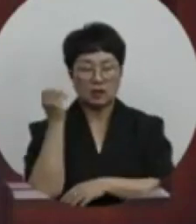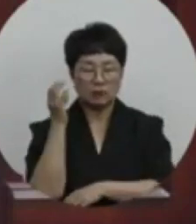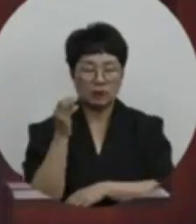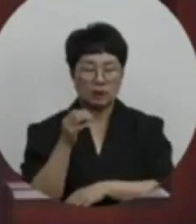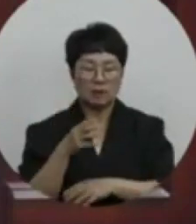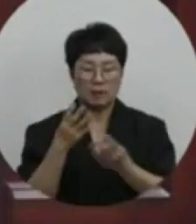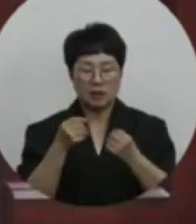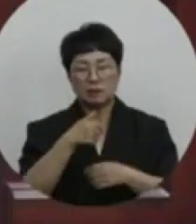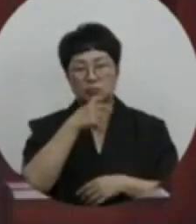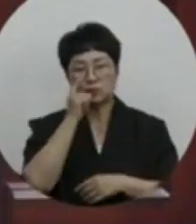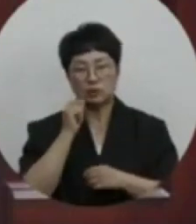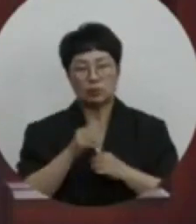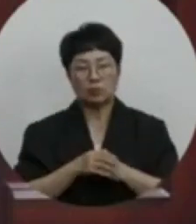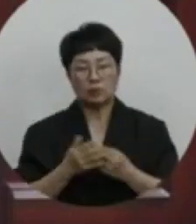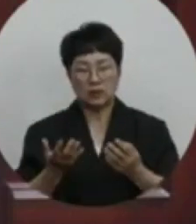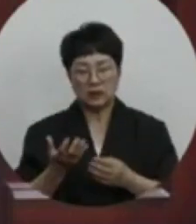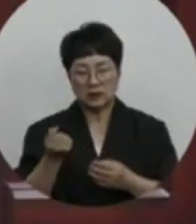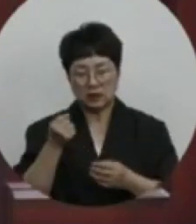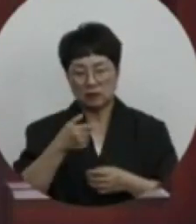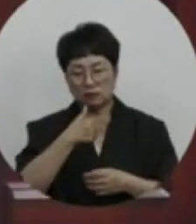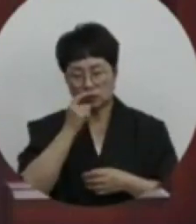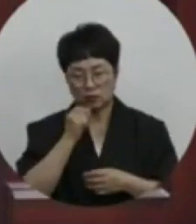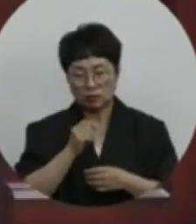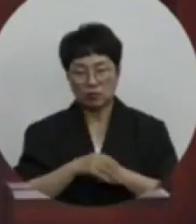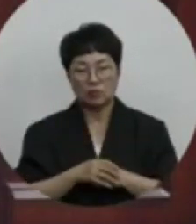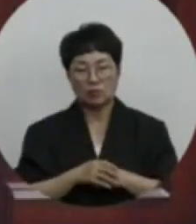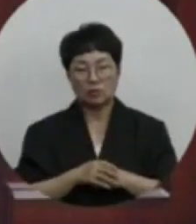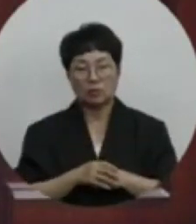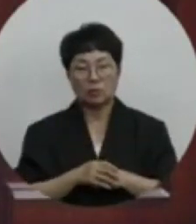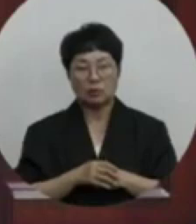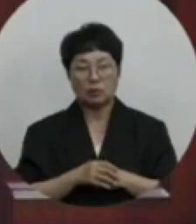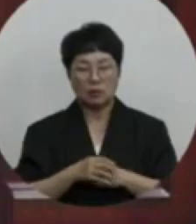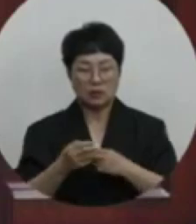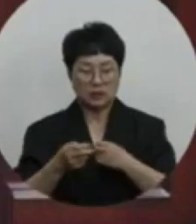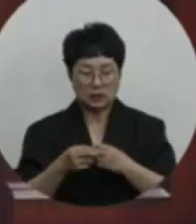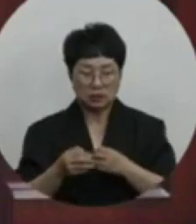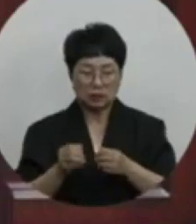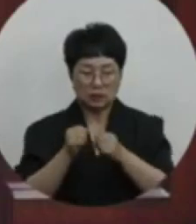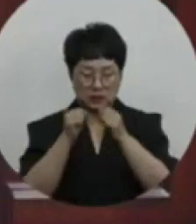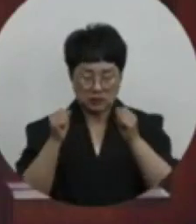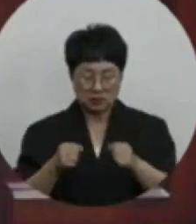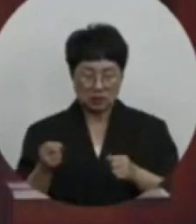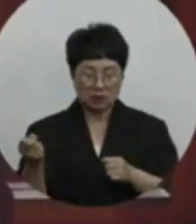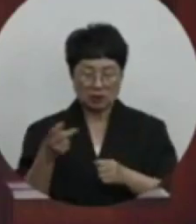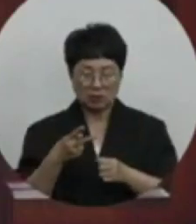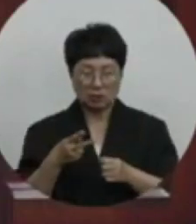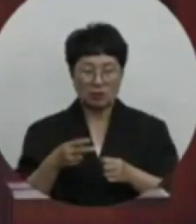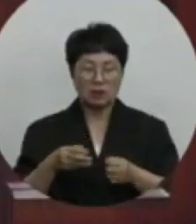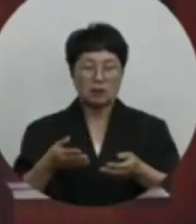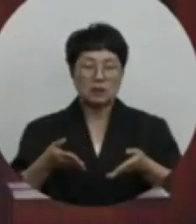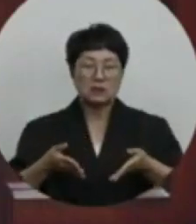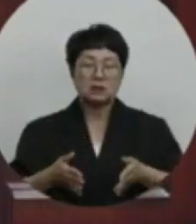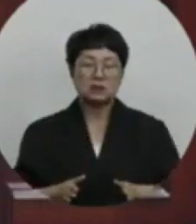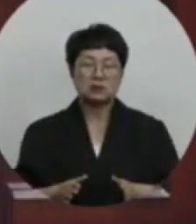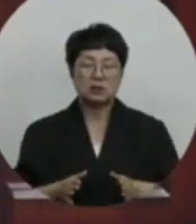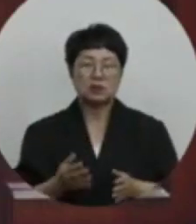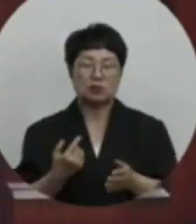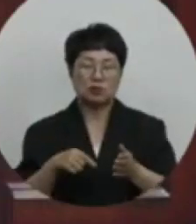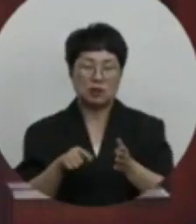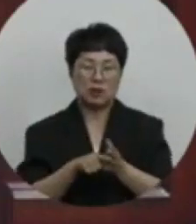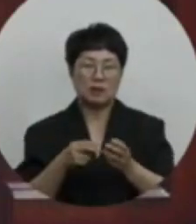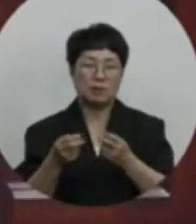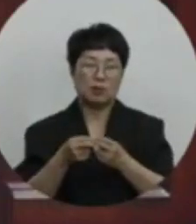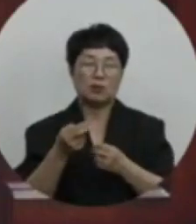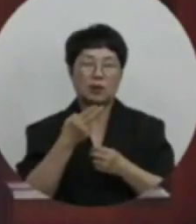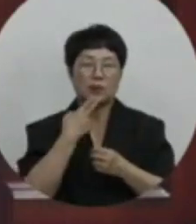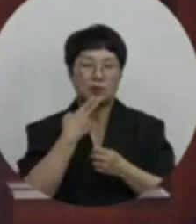부족합니다. 일자리 부족, 종합병원 등의 의료시설 부족, 특히 출산을 위한 분만병원이 없어 임신을